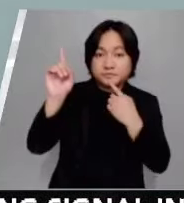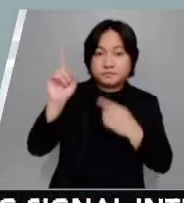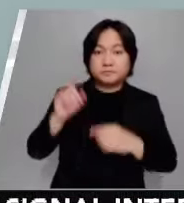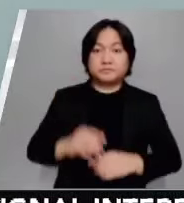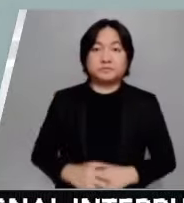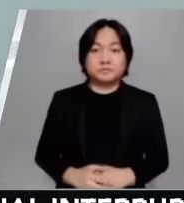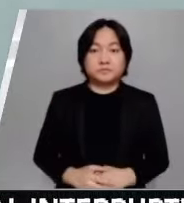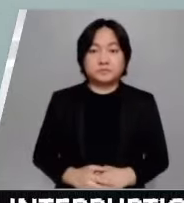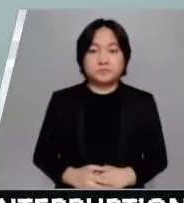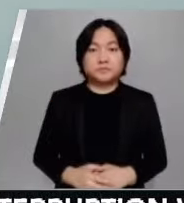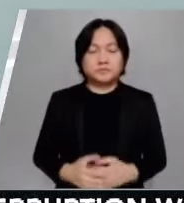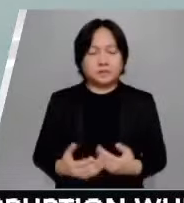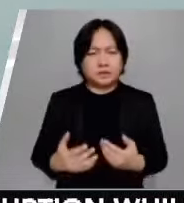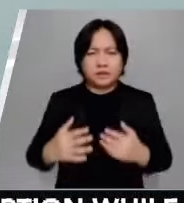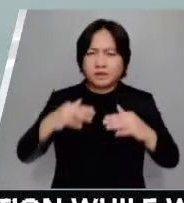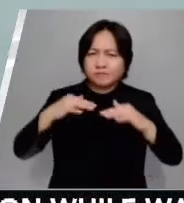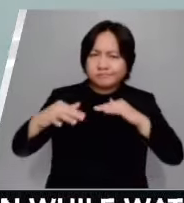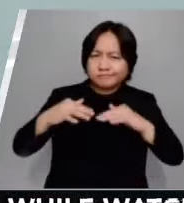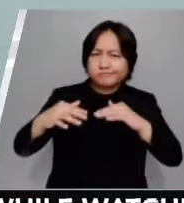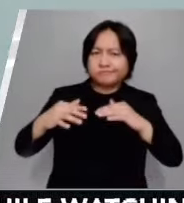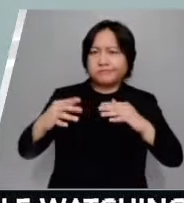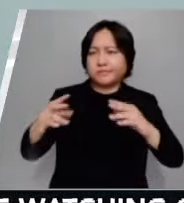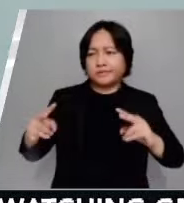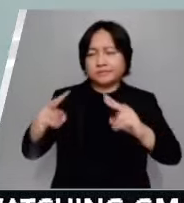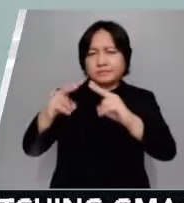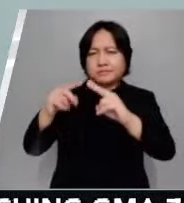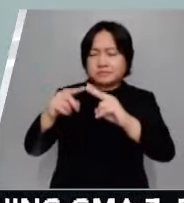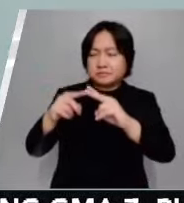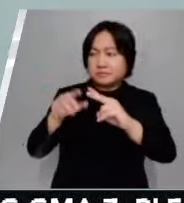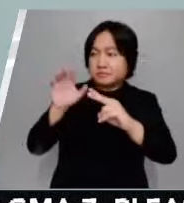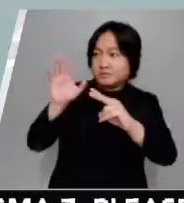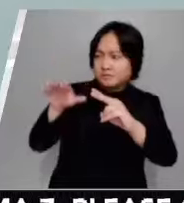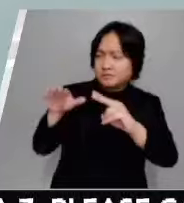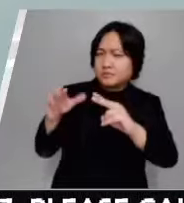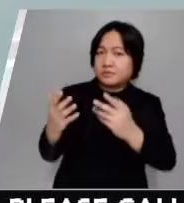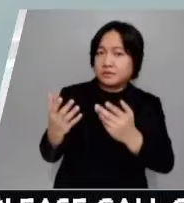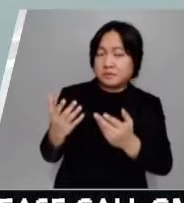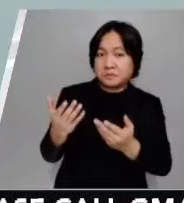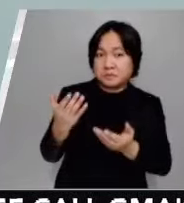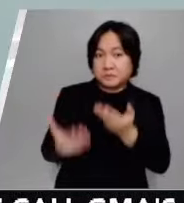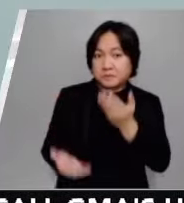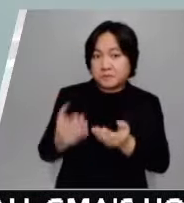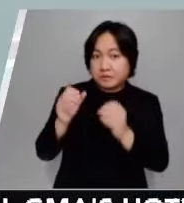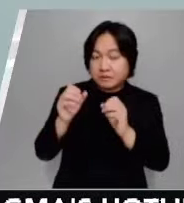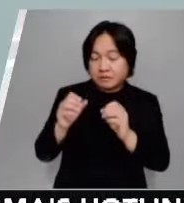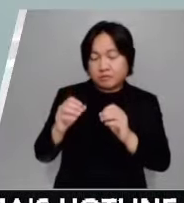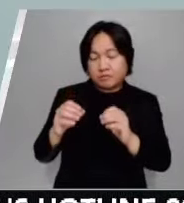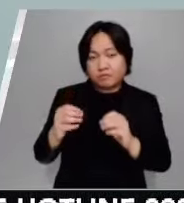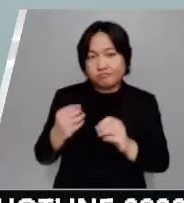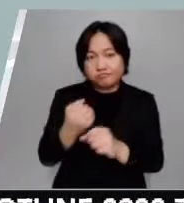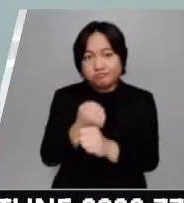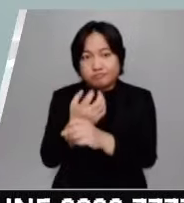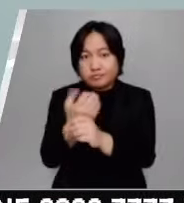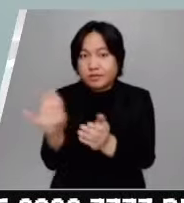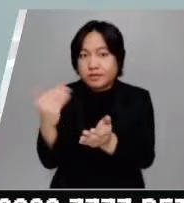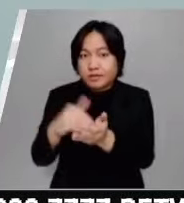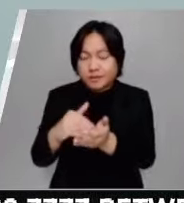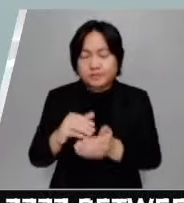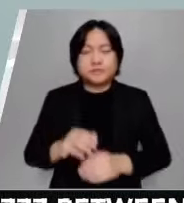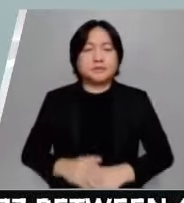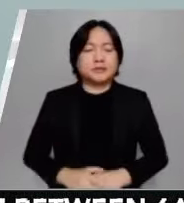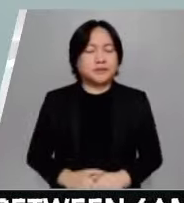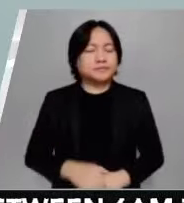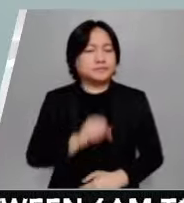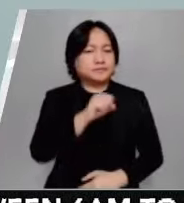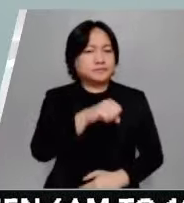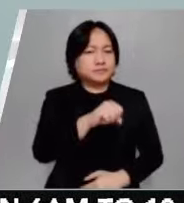mhm so posible ho na pumutok uli ito Yes ah nasa alert level 2 ang kanila on ngayon at ah ibig sabihin nito ay